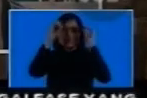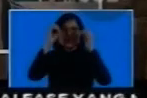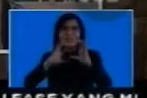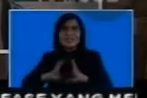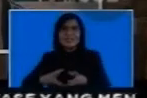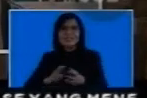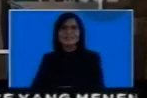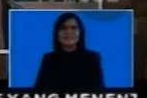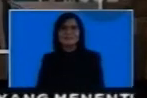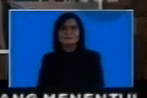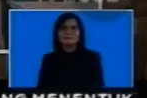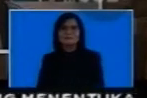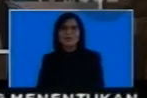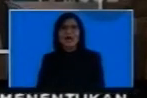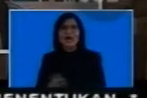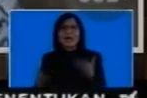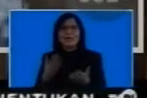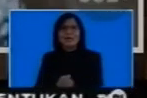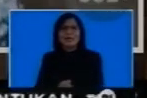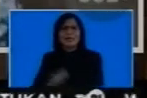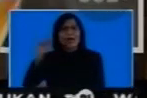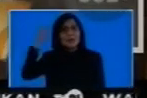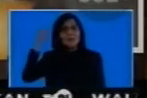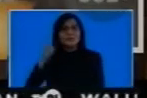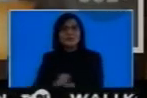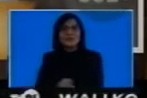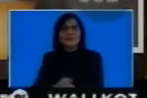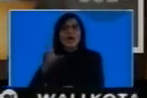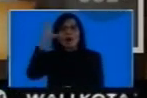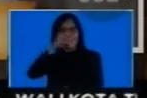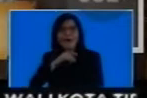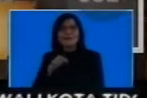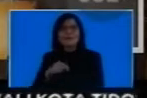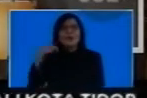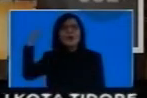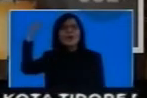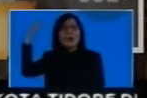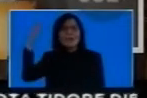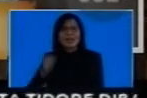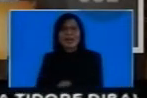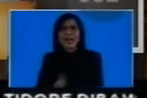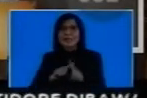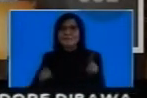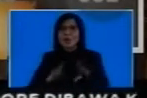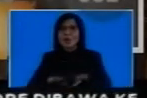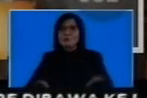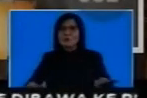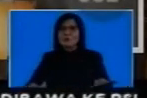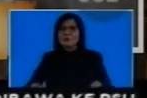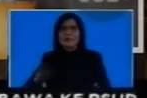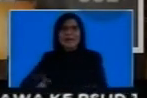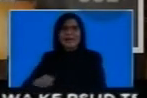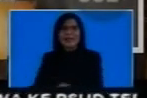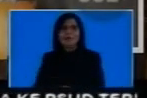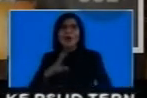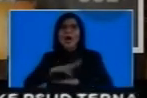Yang saya lihat lebih kadang-kadang lebih sulit beradaptasi kepada teknologi itu biasanya orang dewasa ya, tapi murid-murid kita dan